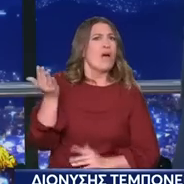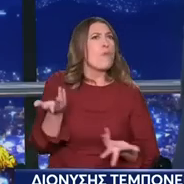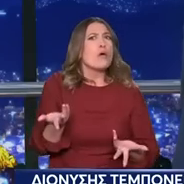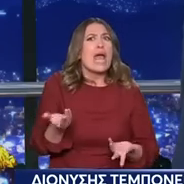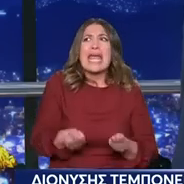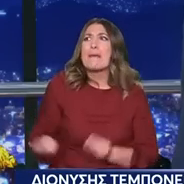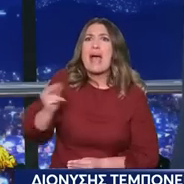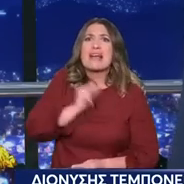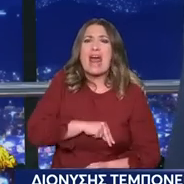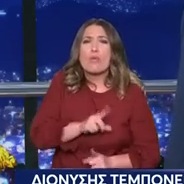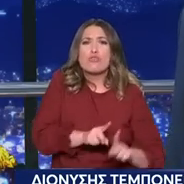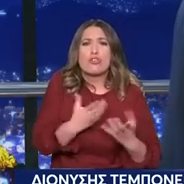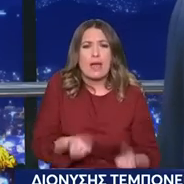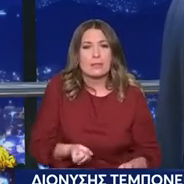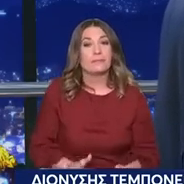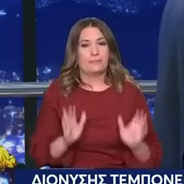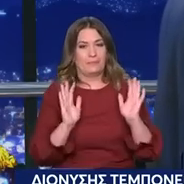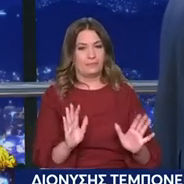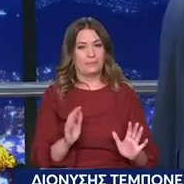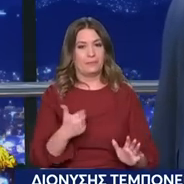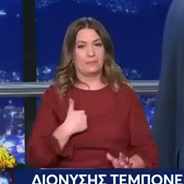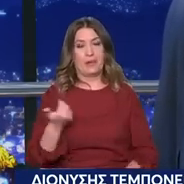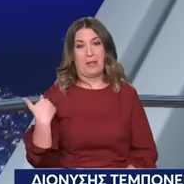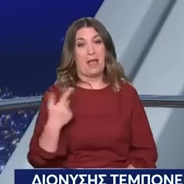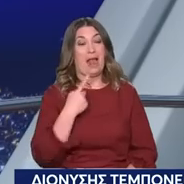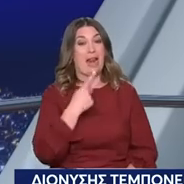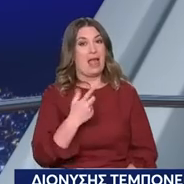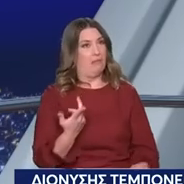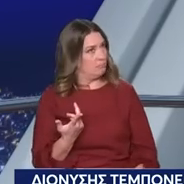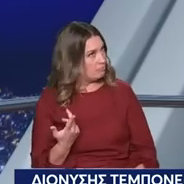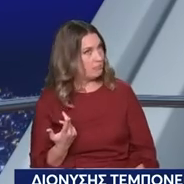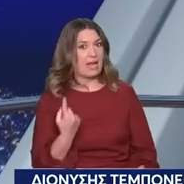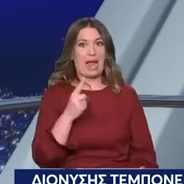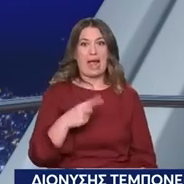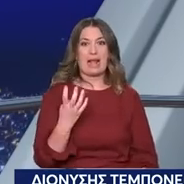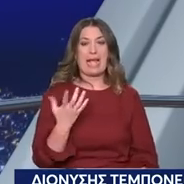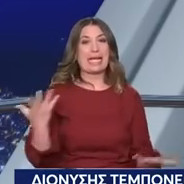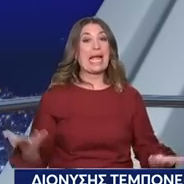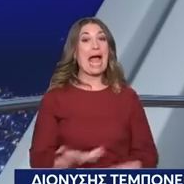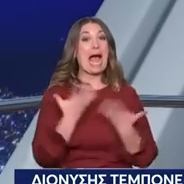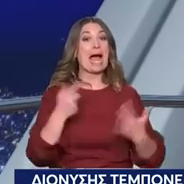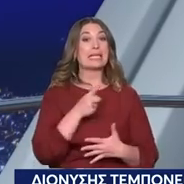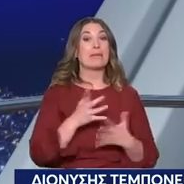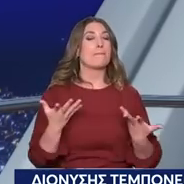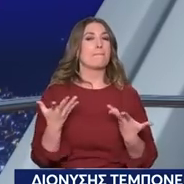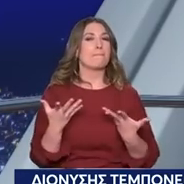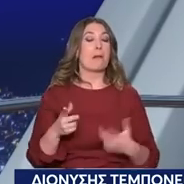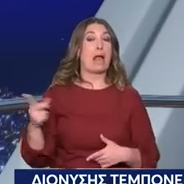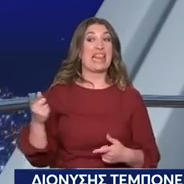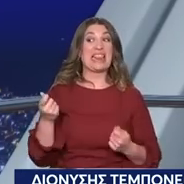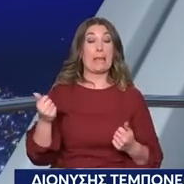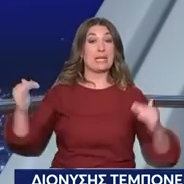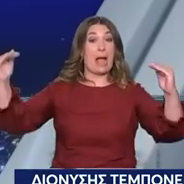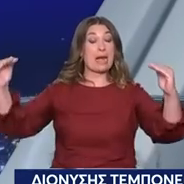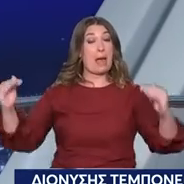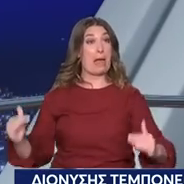Επιτρέψτε μου να σας πω ότι εχθές έβαλα βενζίνη και βενζίνη έβαλα με 1,90. Άρα λοιπόν κάτι συμβαίνει εδώ. Δεν μπορεί να έχουν μειωθεί οι τιμές,